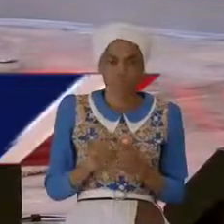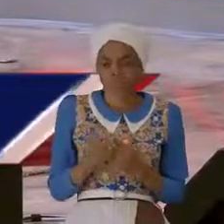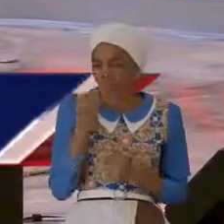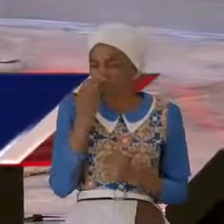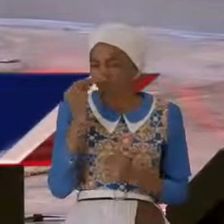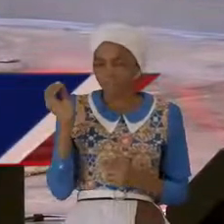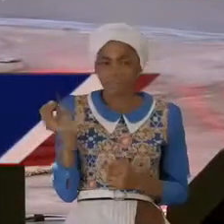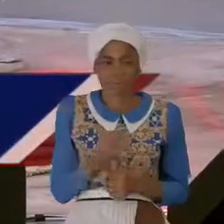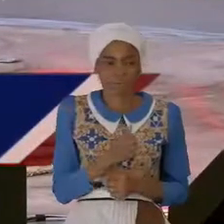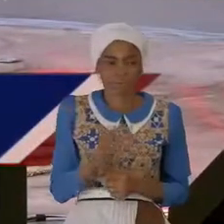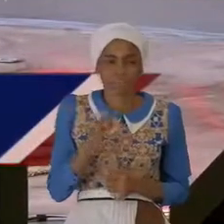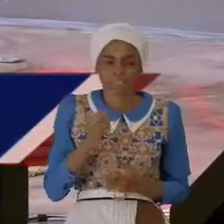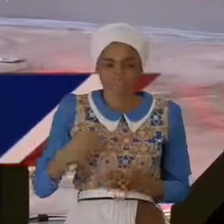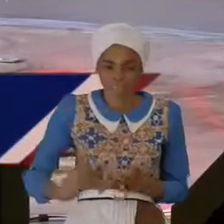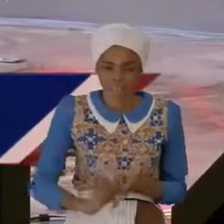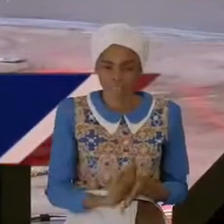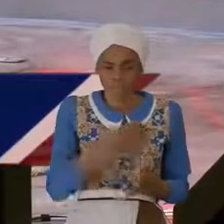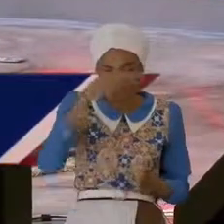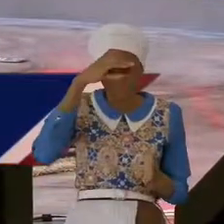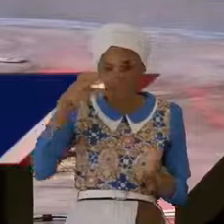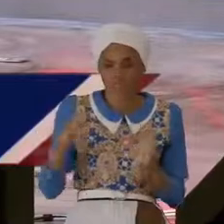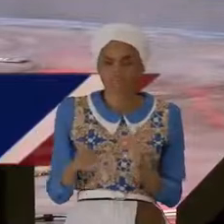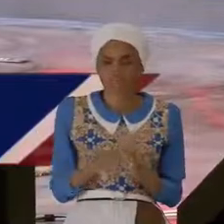d'abandonner la nouvelle alliance